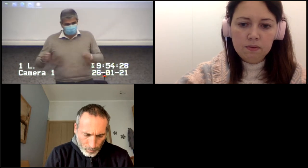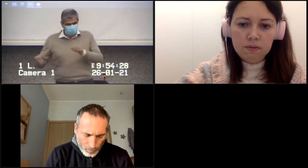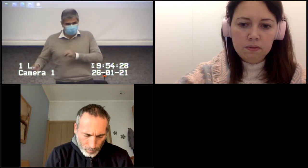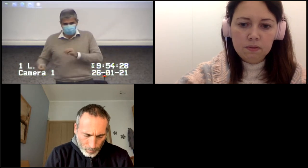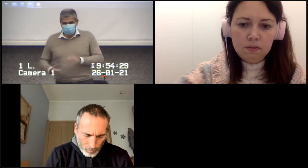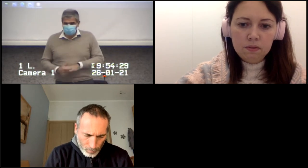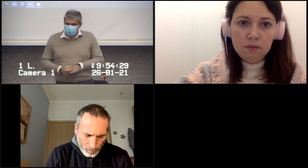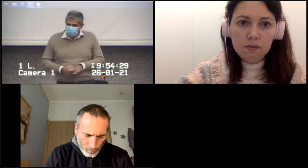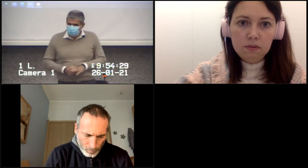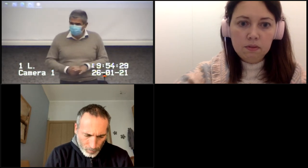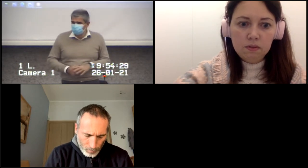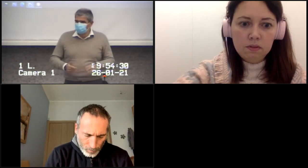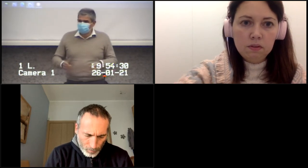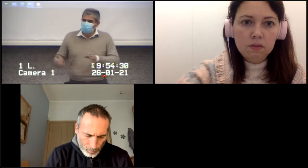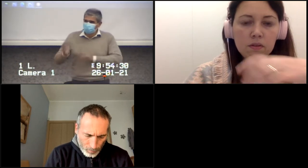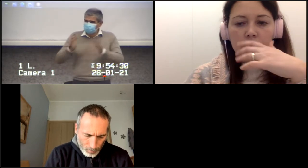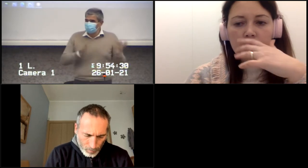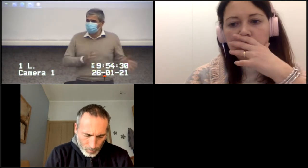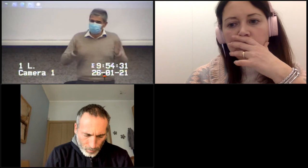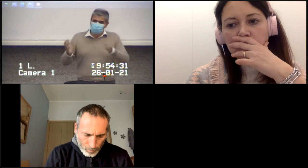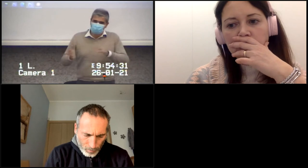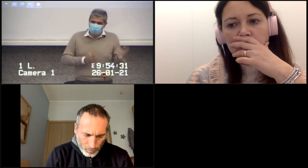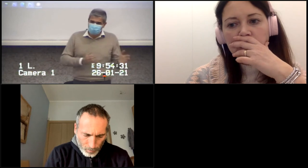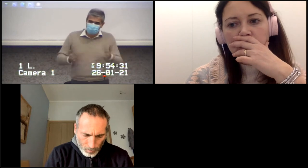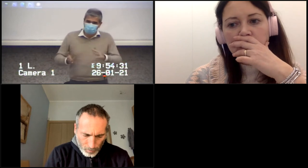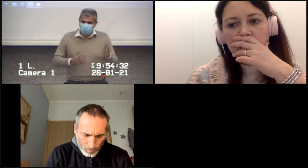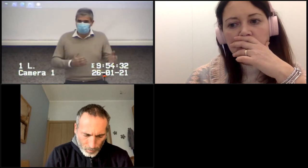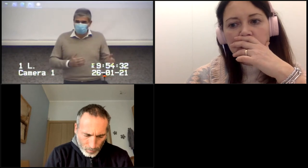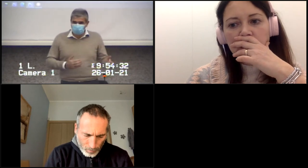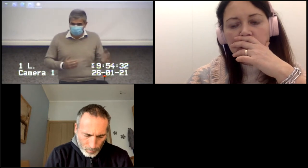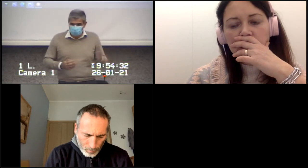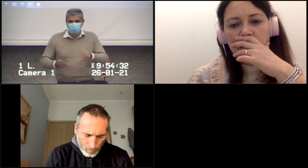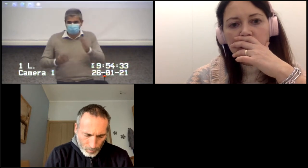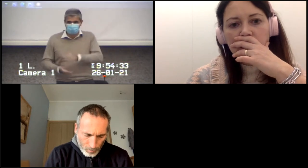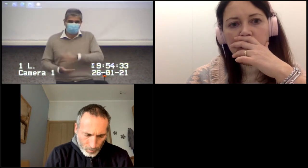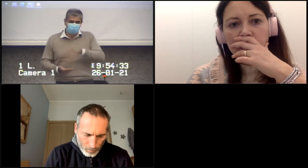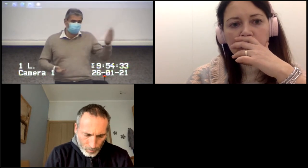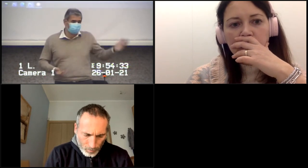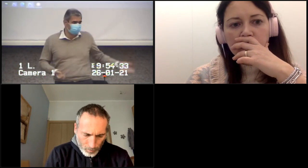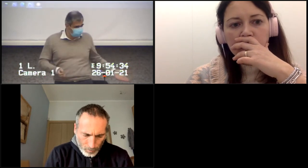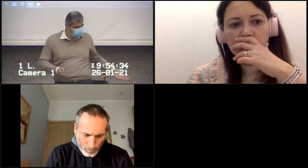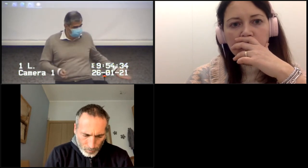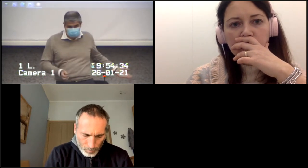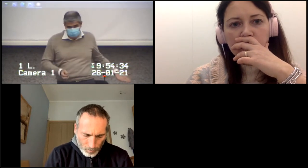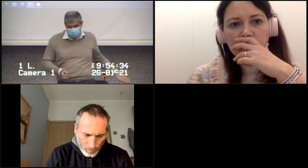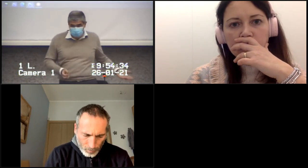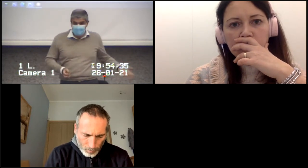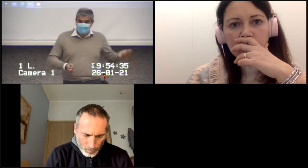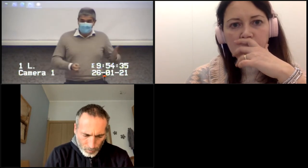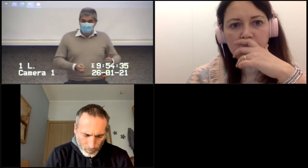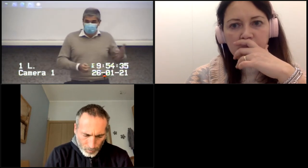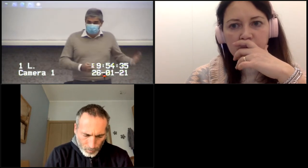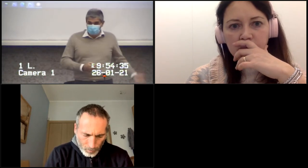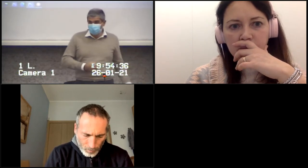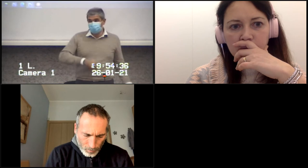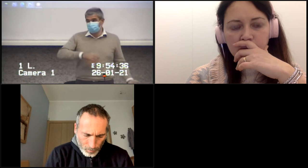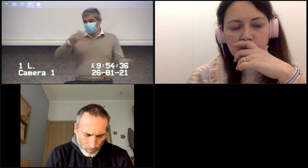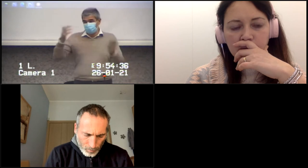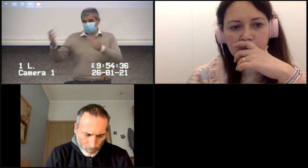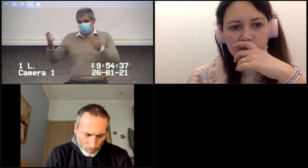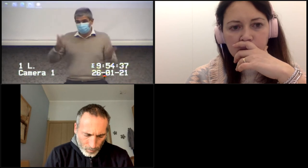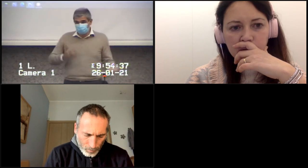2017 che è seguita poi una del 2018 abbiamo parzialmente contabilizzato anche le opere pubbliche effettivamente già realizzate dal PI